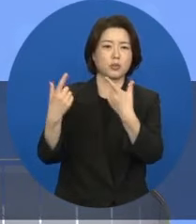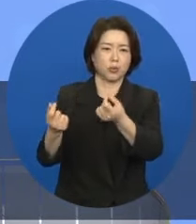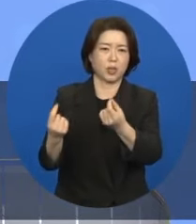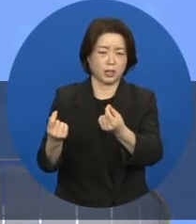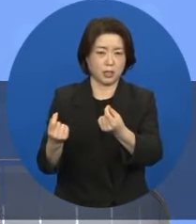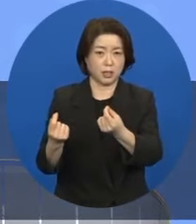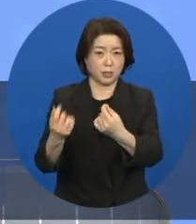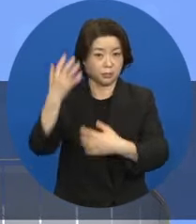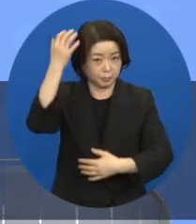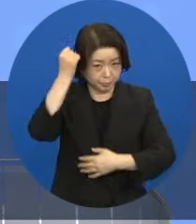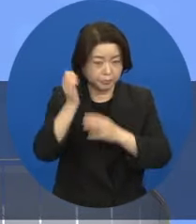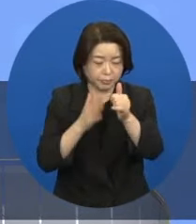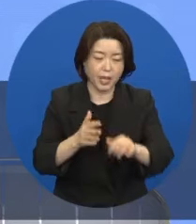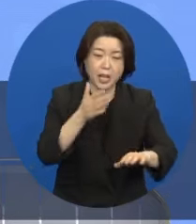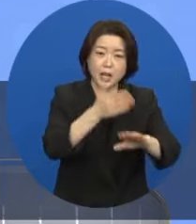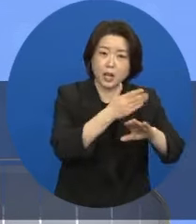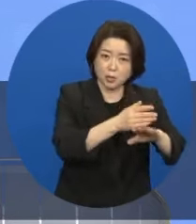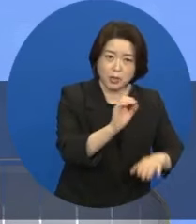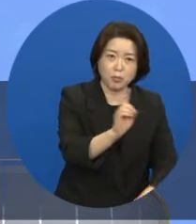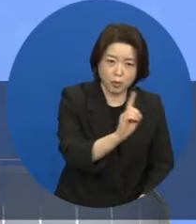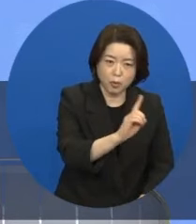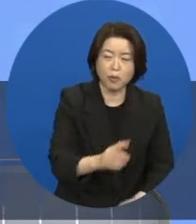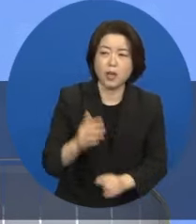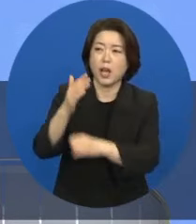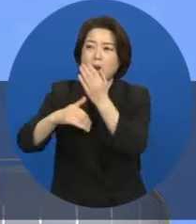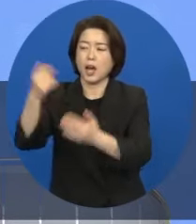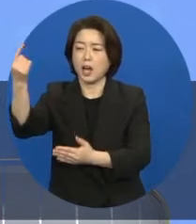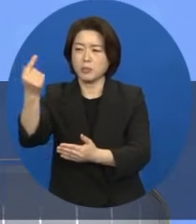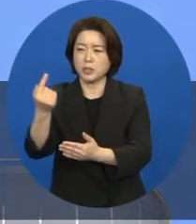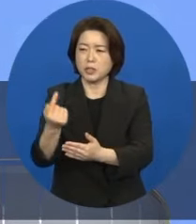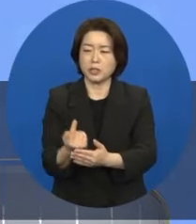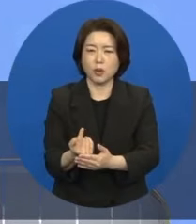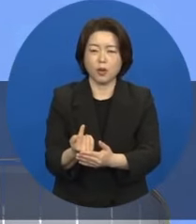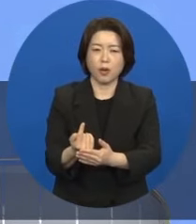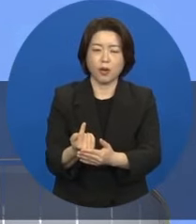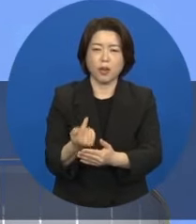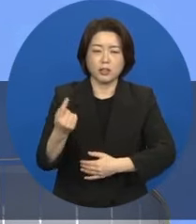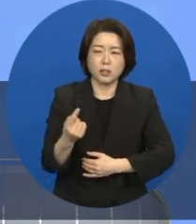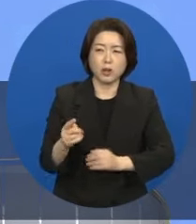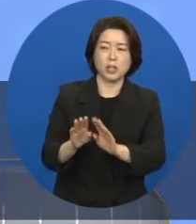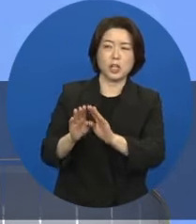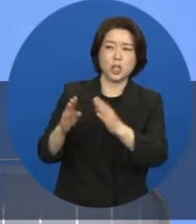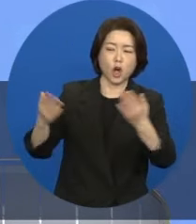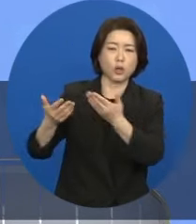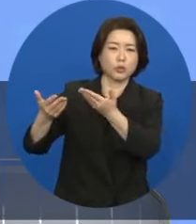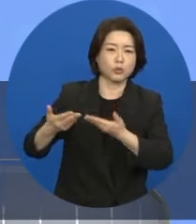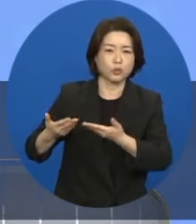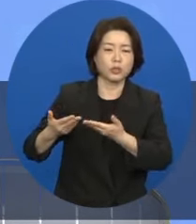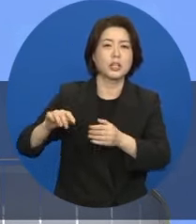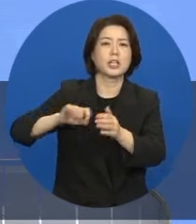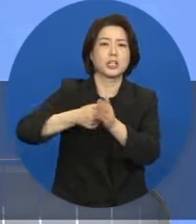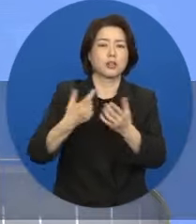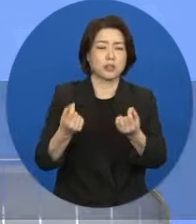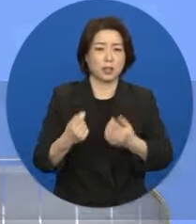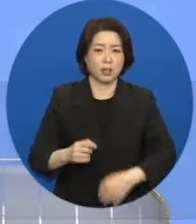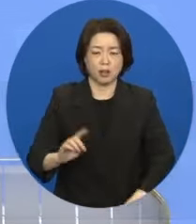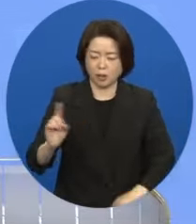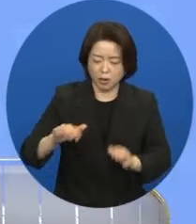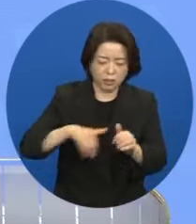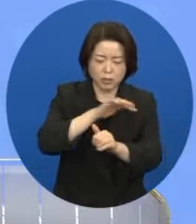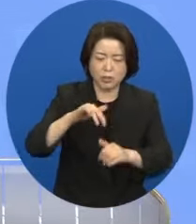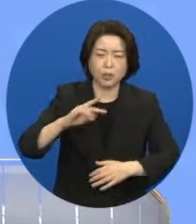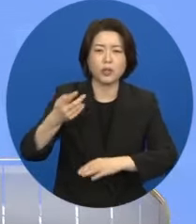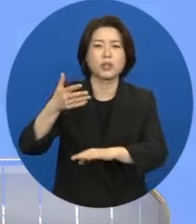여러분 기억하십시오이 감사는 하나님의 임재의 문을 열어주는 열쇠인 거예요 어떤 상황에 있든지 하나님 감사합니다